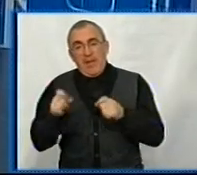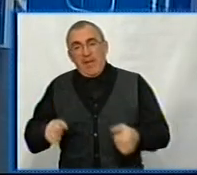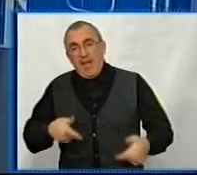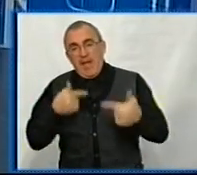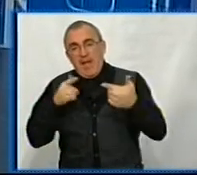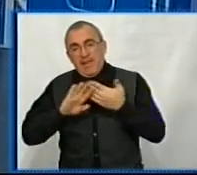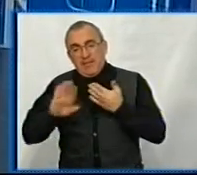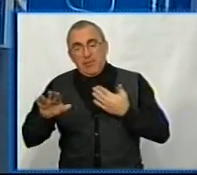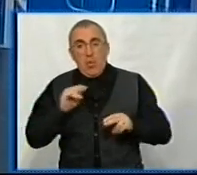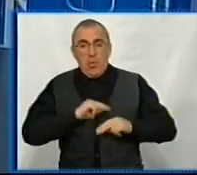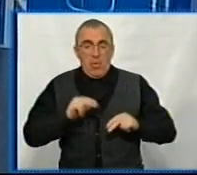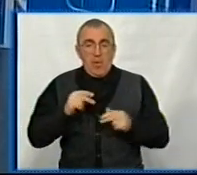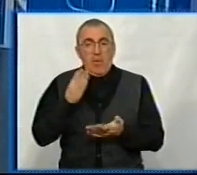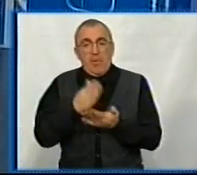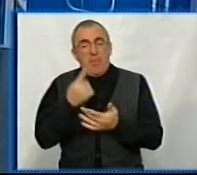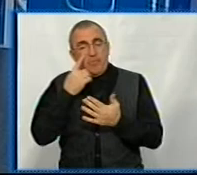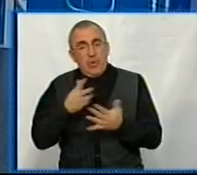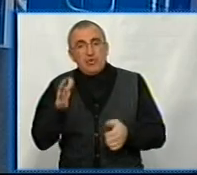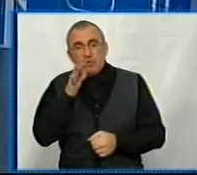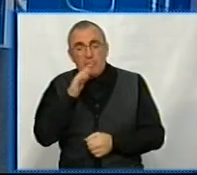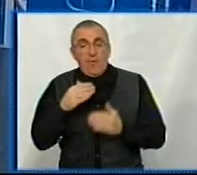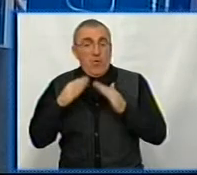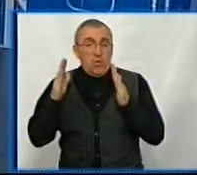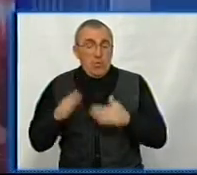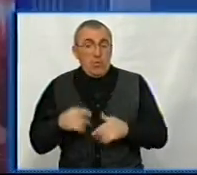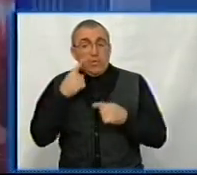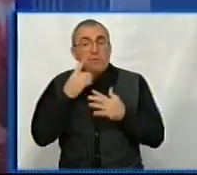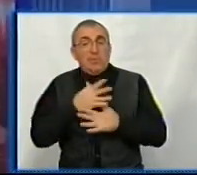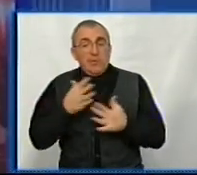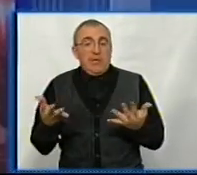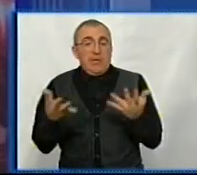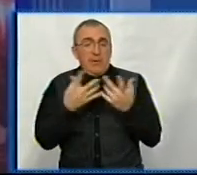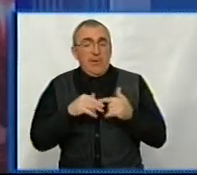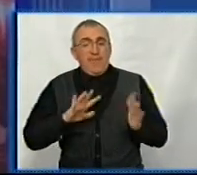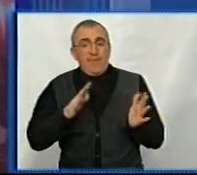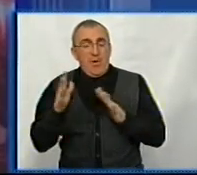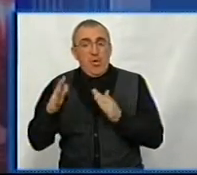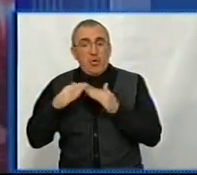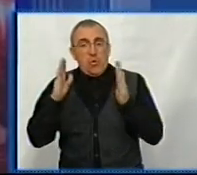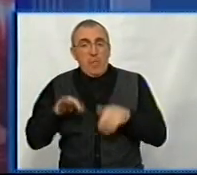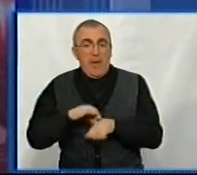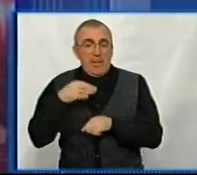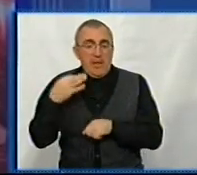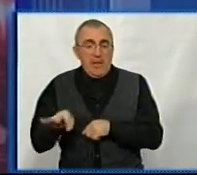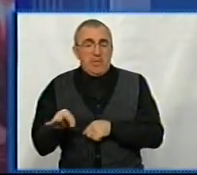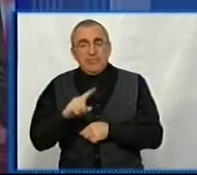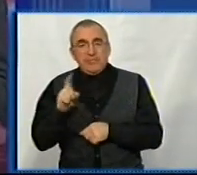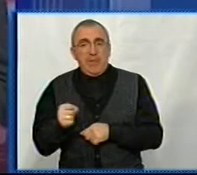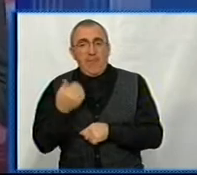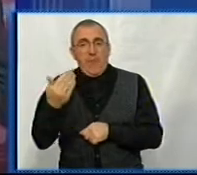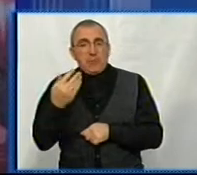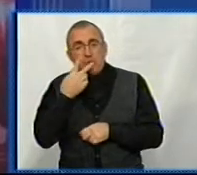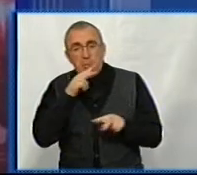роботу, перебувають більше часу вдома, збільшується кількість випадків домашнього насилля, от за